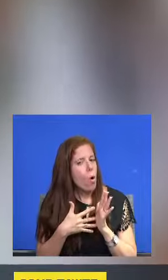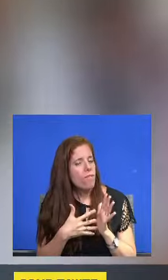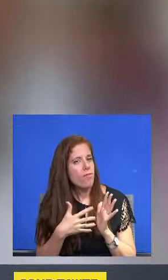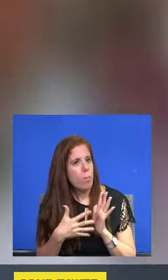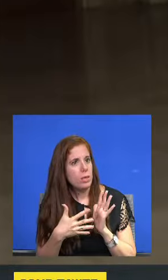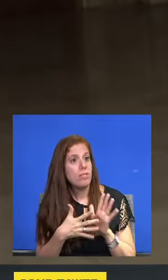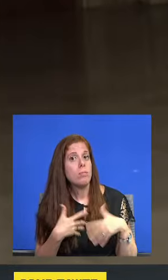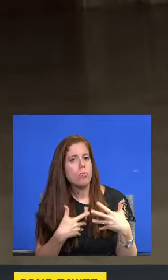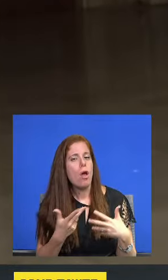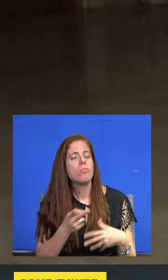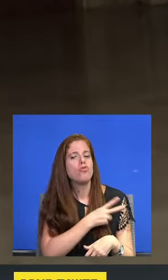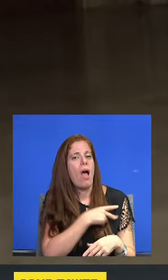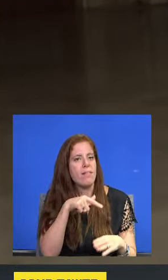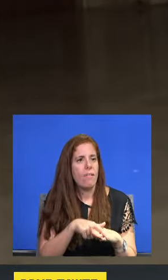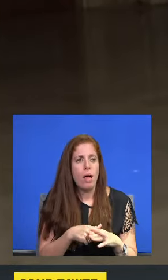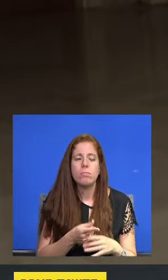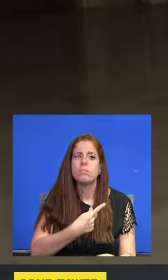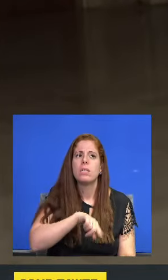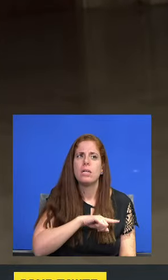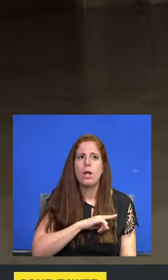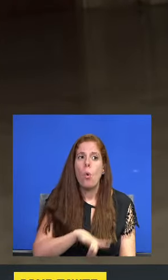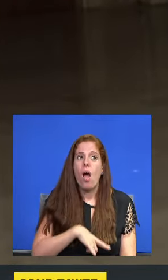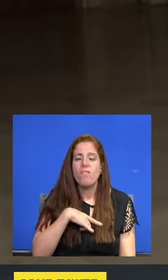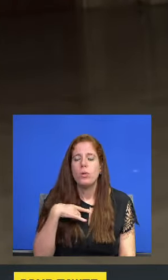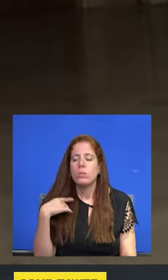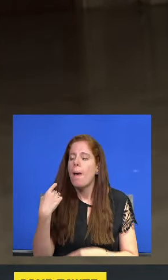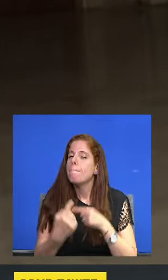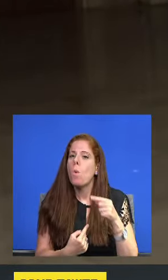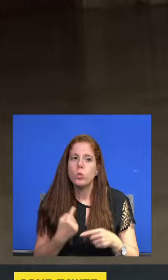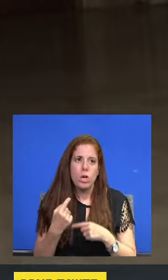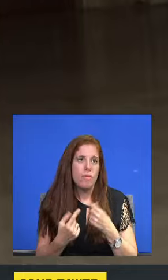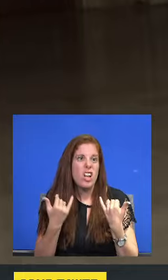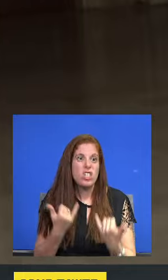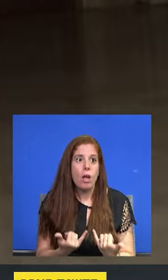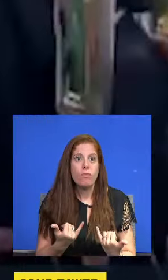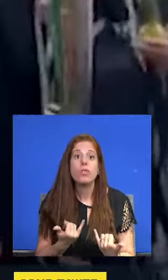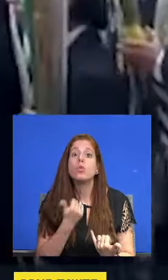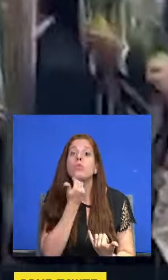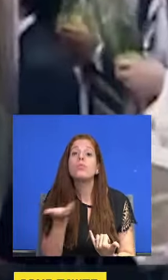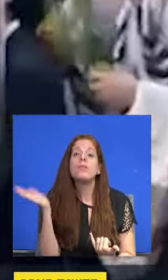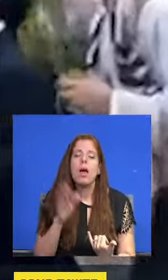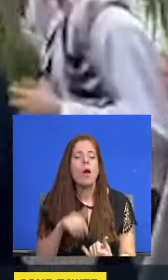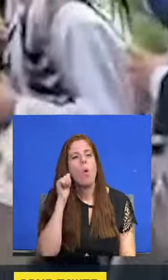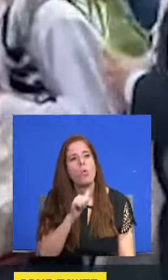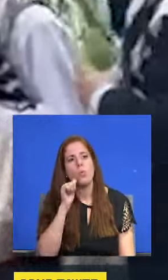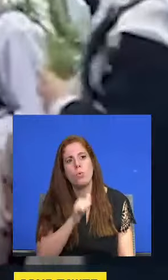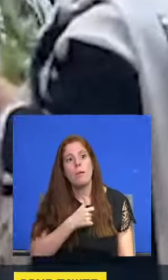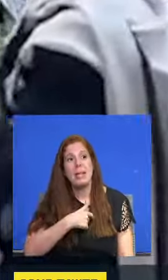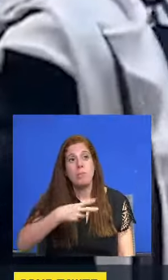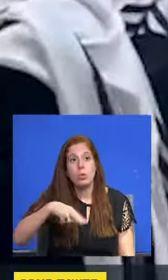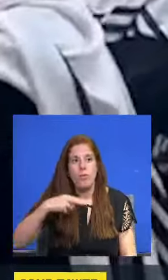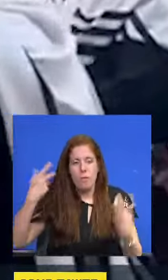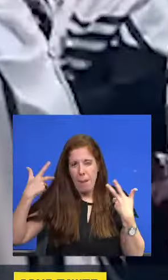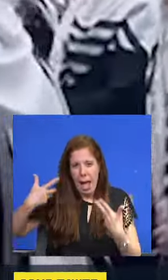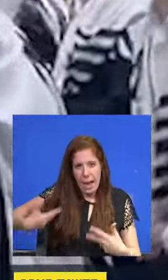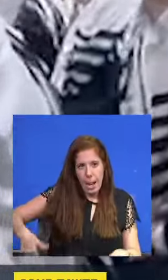נכנסה לתמונה. אנחנו חווינו את זה המון שנים, אבל עכשיו זה יותר ויותר גרוע כל יום. אם אני מסתובב עם הגלימה,